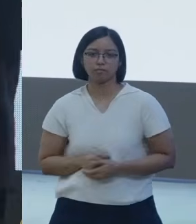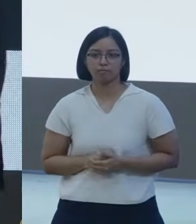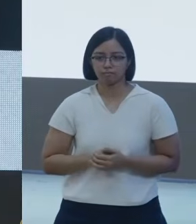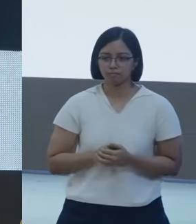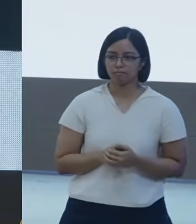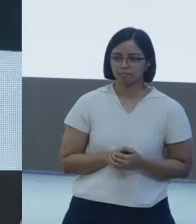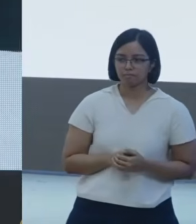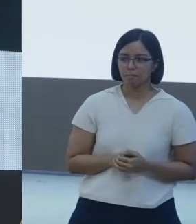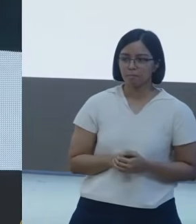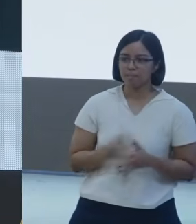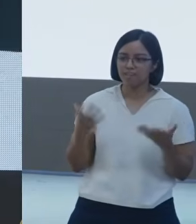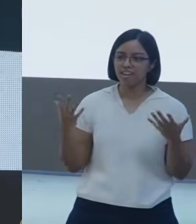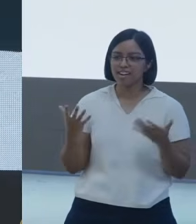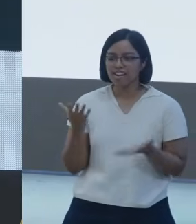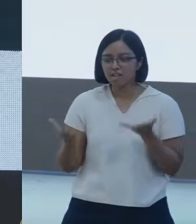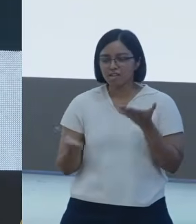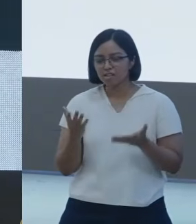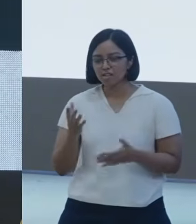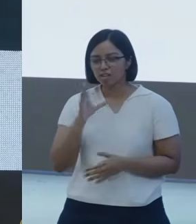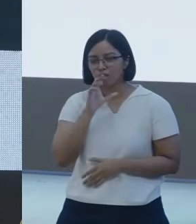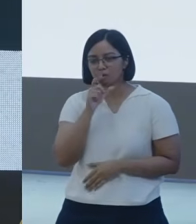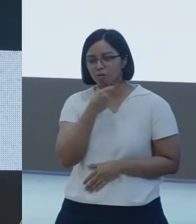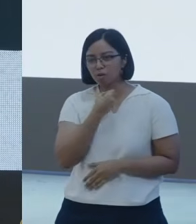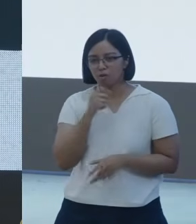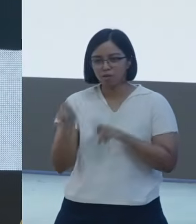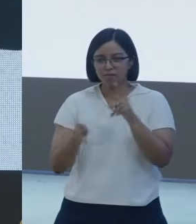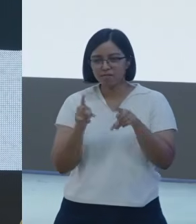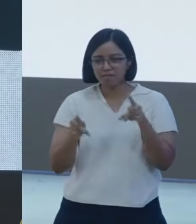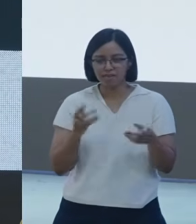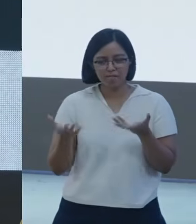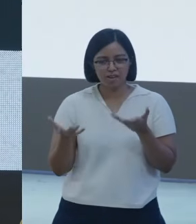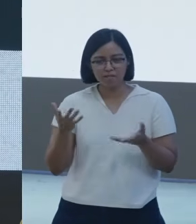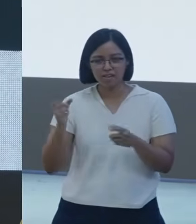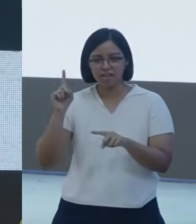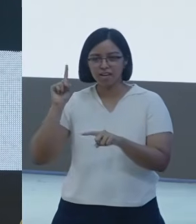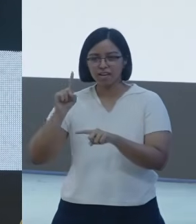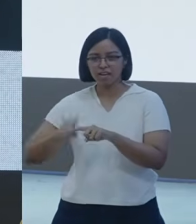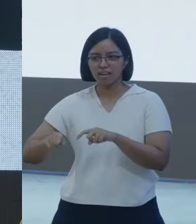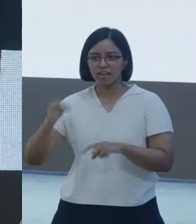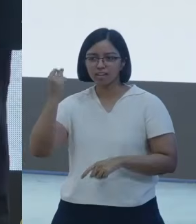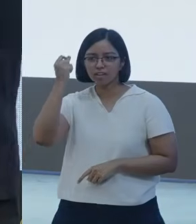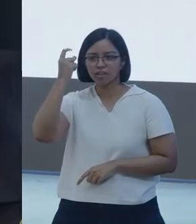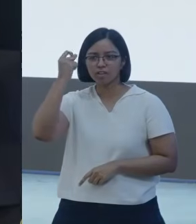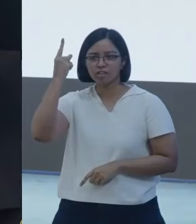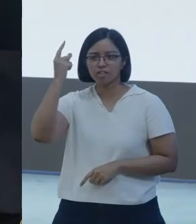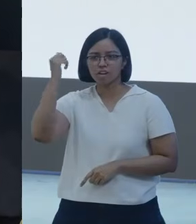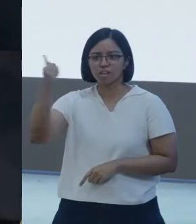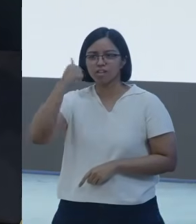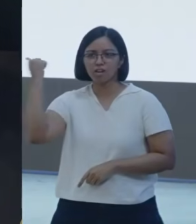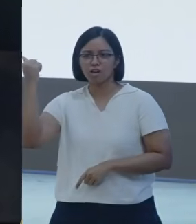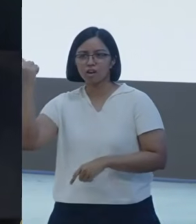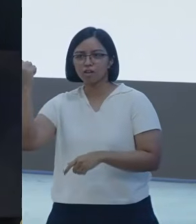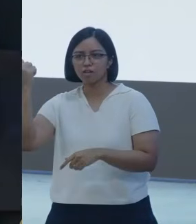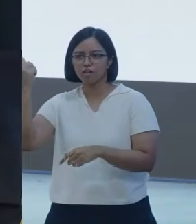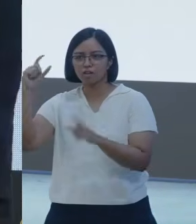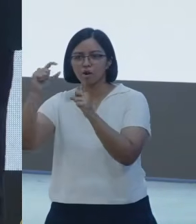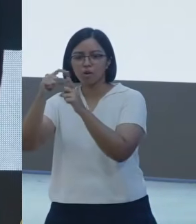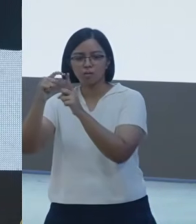Siyempre, matanda na rin po ako, so ginagamit namin. No? Yung naturalesa is your natural